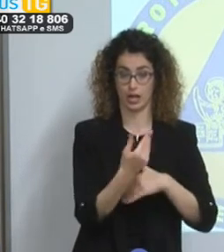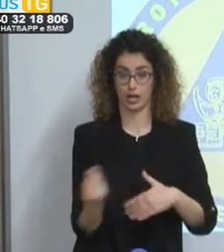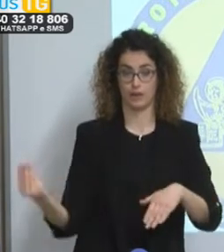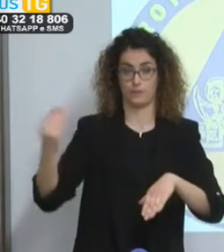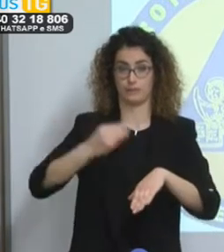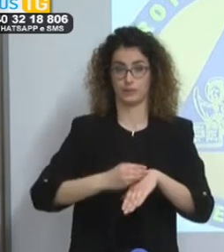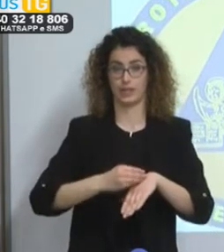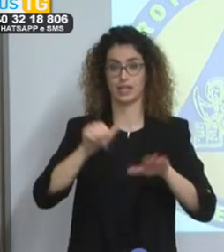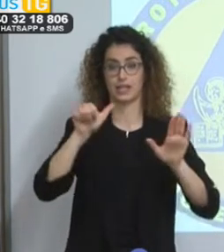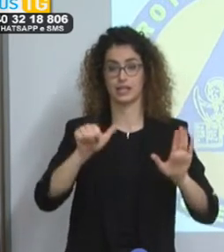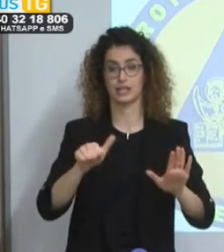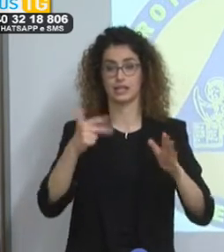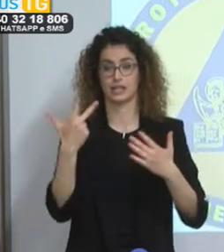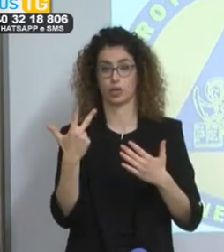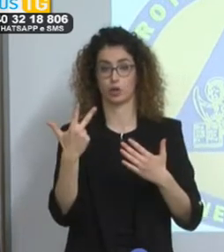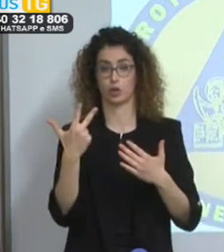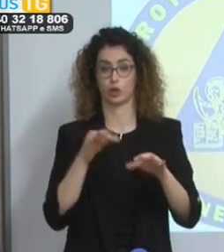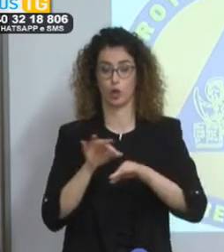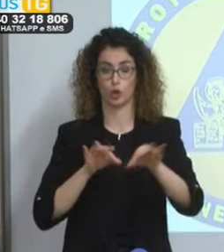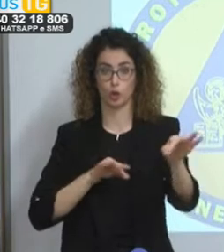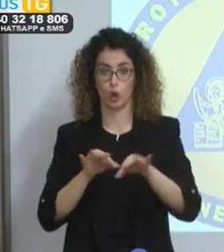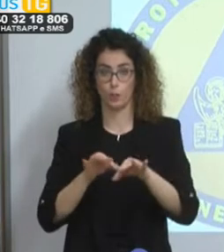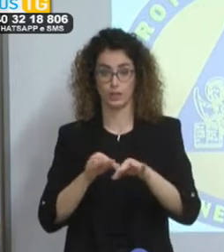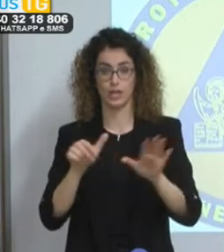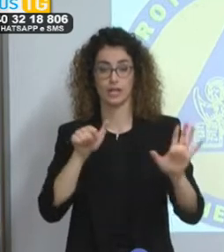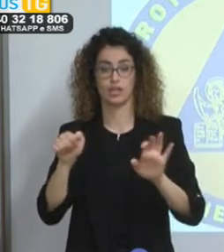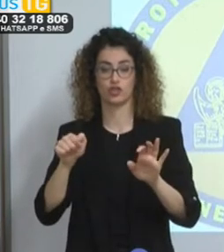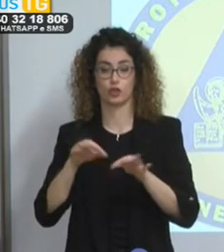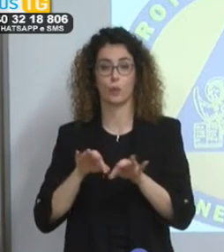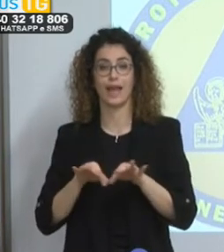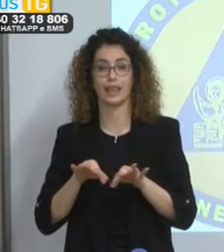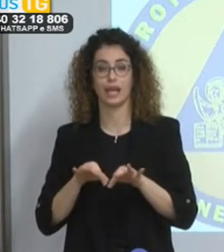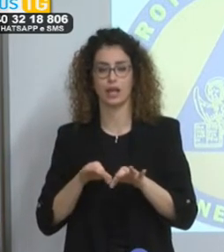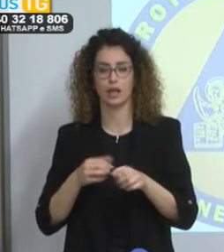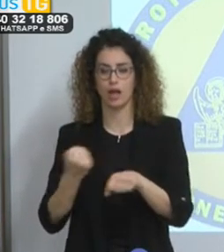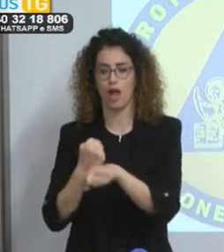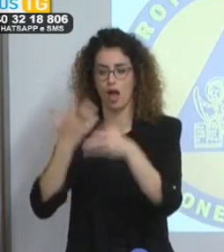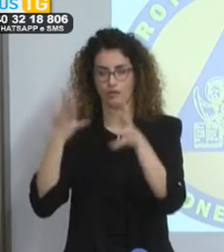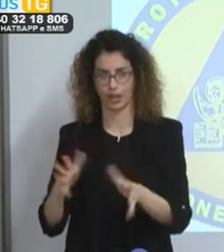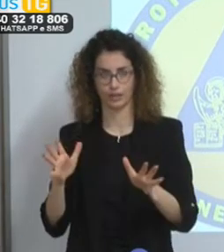68 km e 300 metri di opere complementari già fatte, cioè no de fantasie.